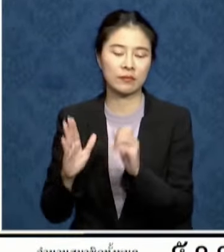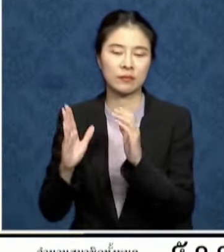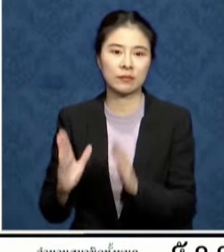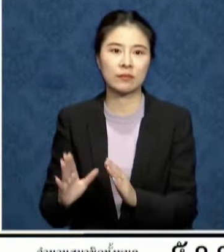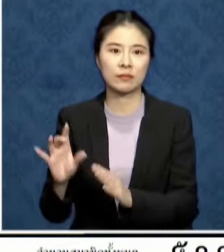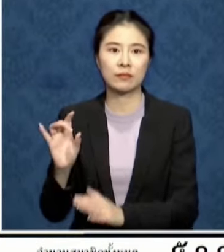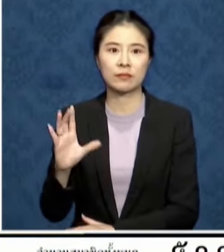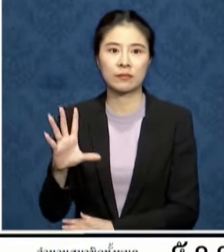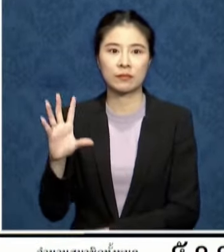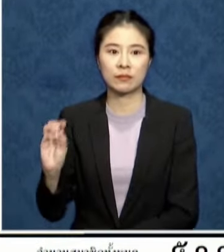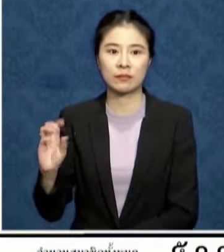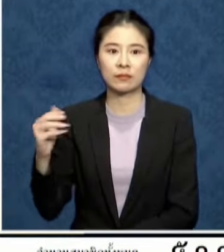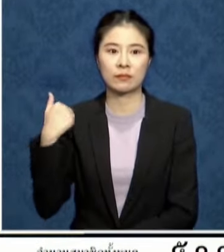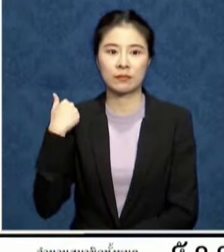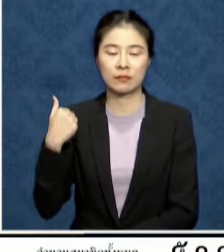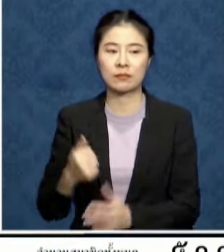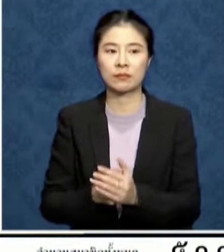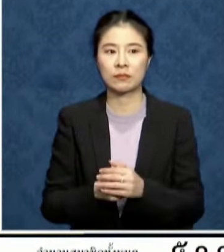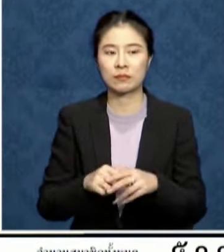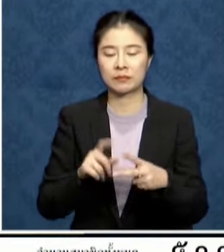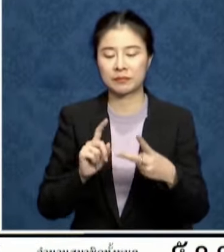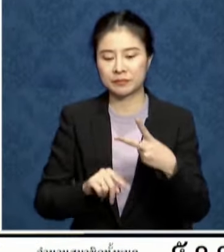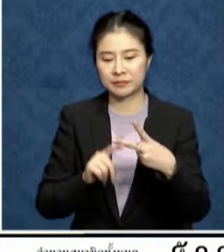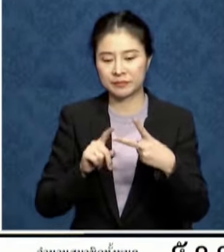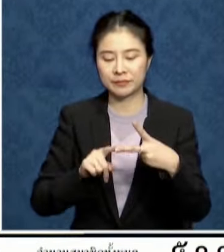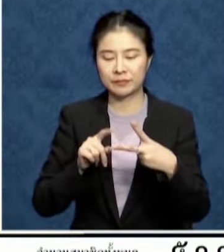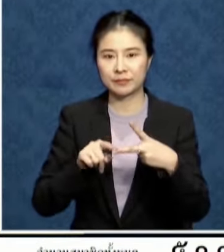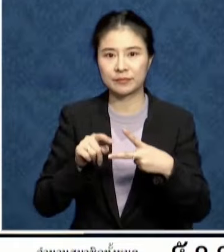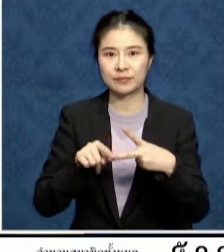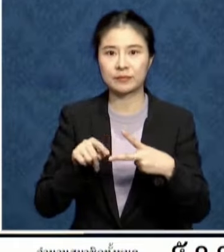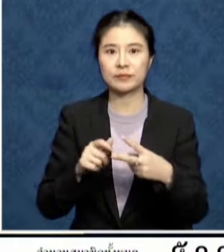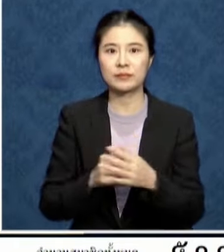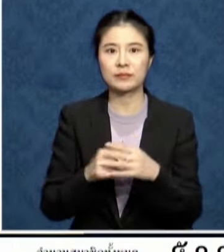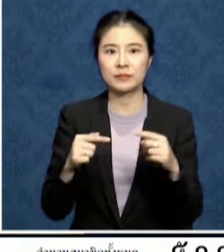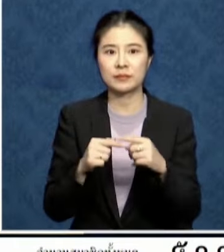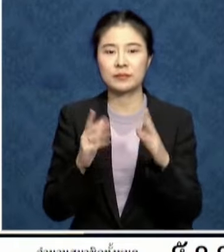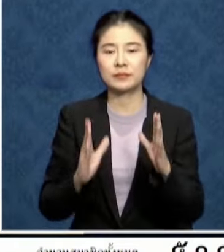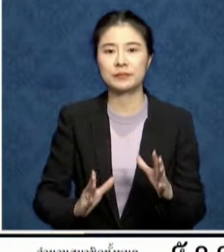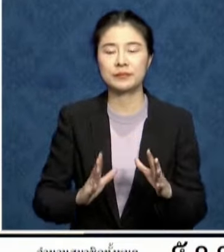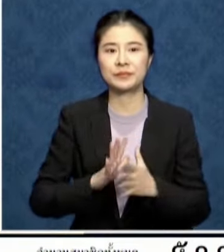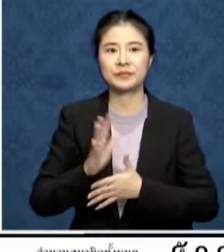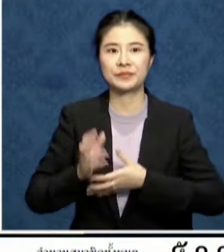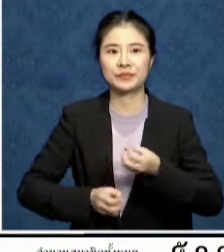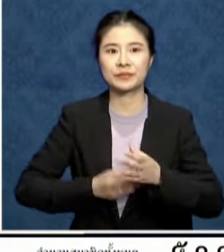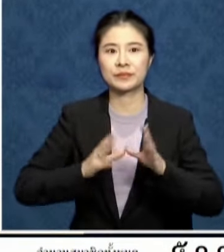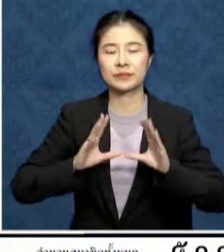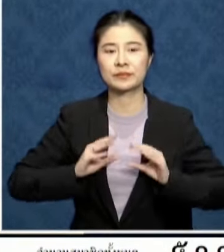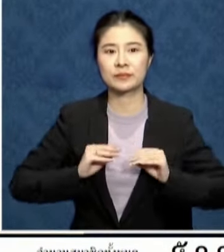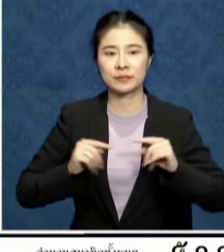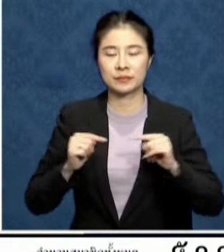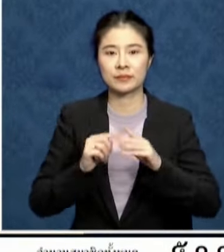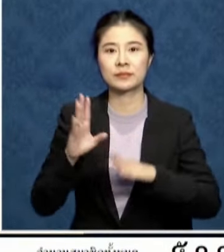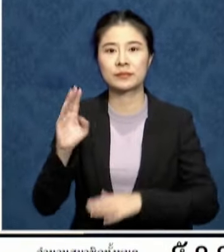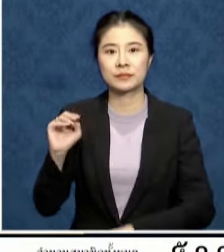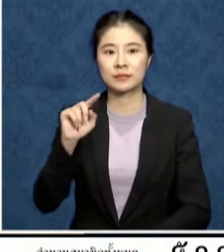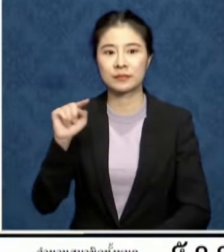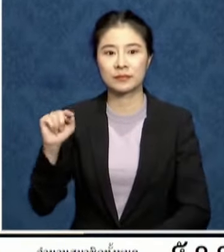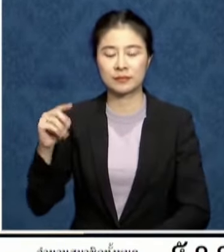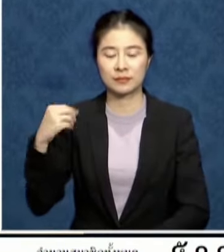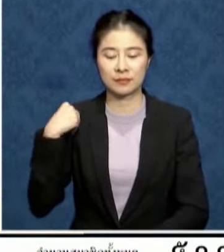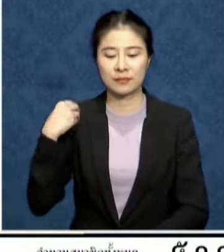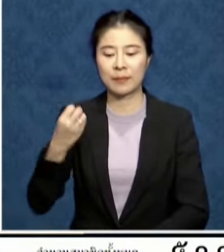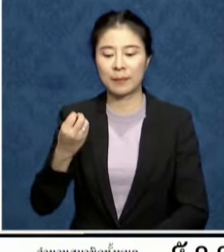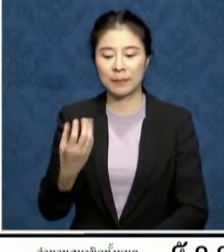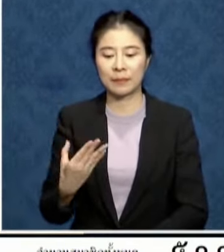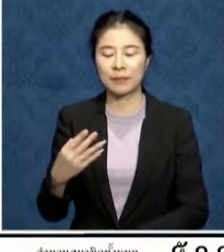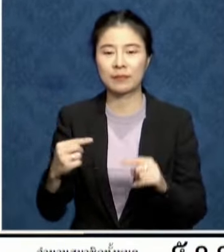คนและในส่วนของเกณฑ์ชั้นล่างครับจำนวนคนที่ออกมาลงคะแนนเห็นชอบมีอยู่40คนซึ่งก็มากกว่ากึ่งหนึ่งของจำนวนคนที่ออกมาใ